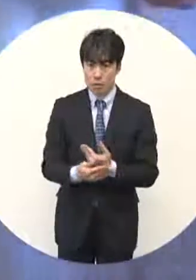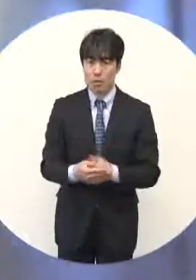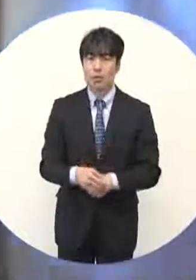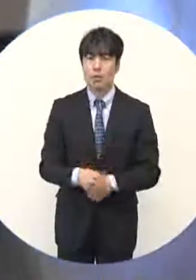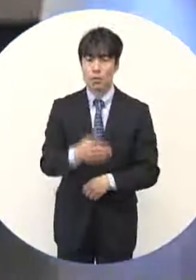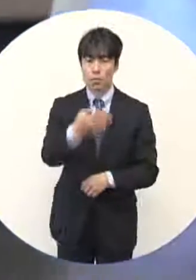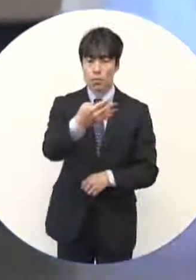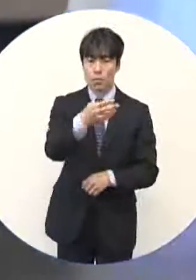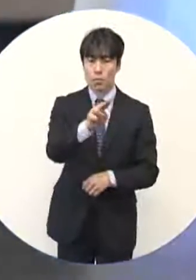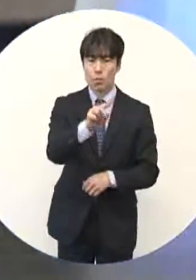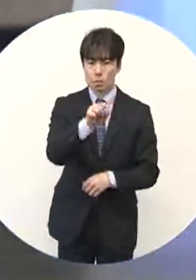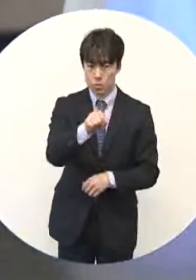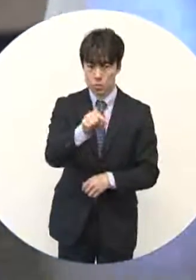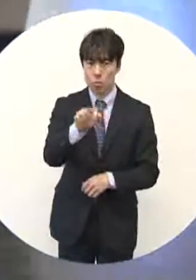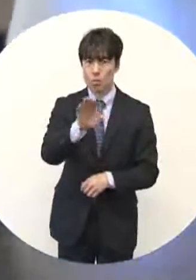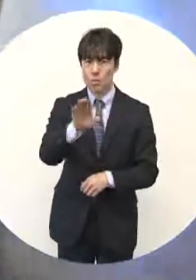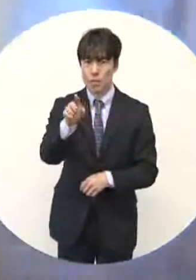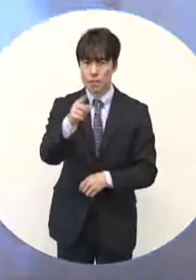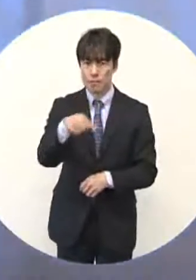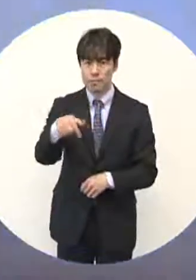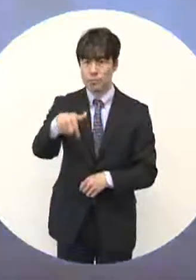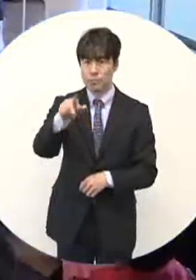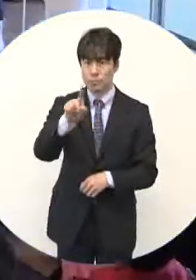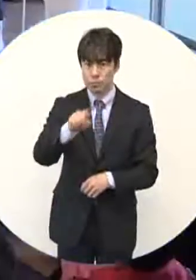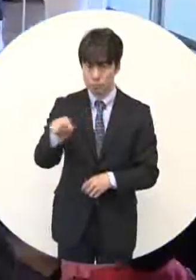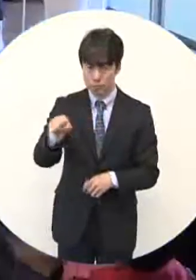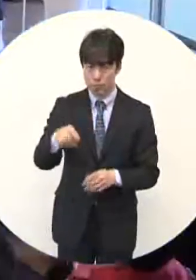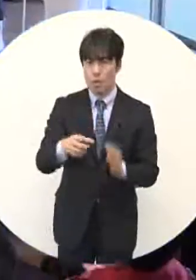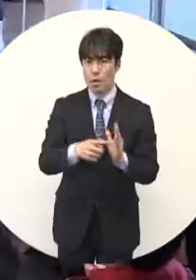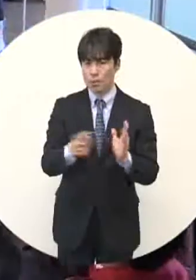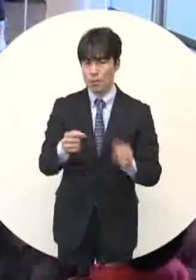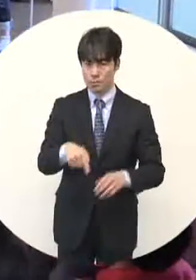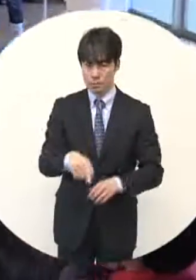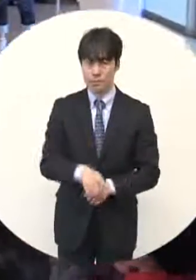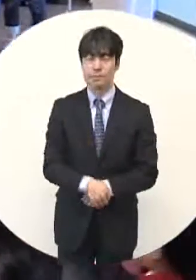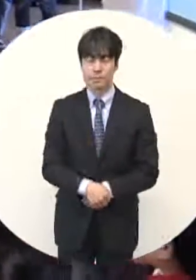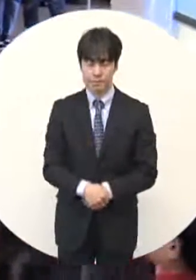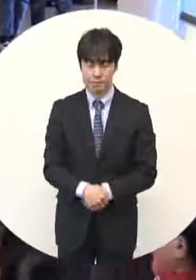ヨウ素とデンプンを使った反応です。はい、